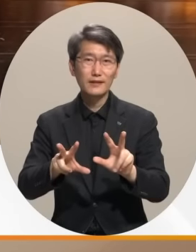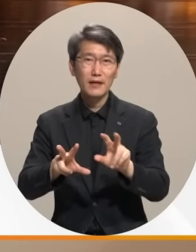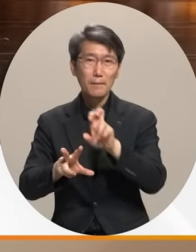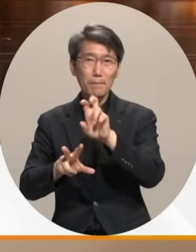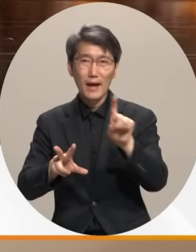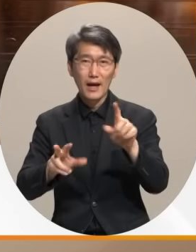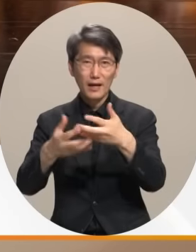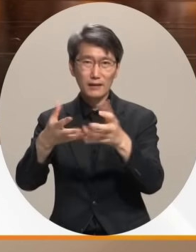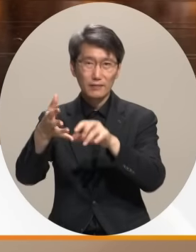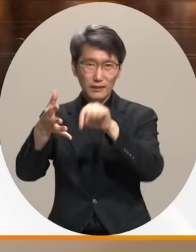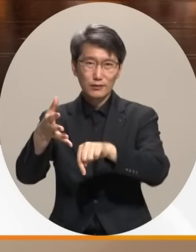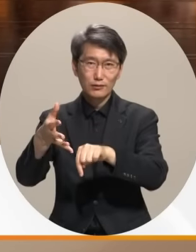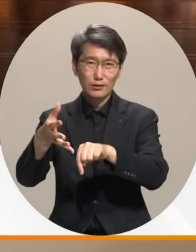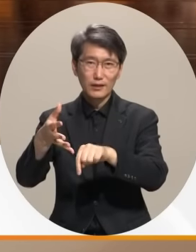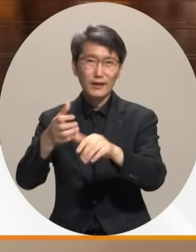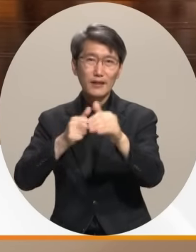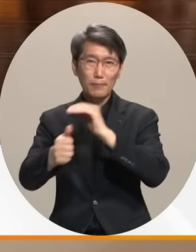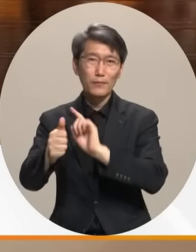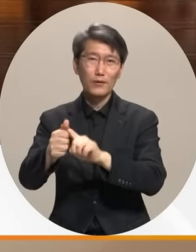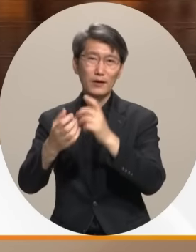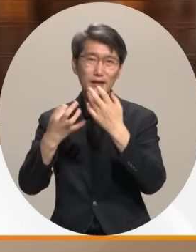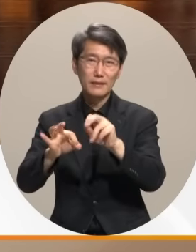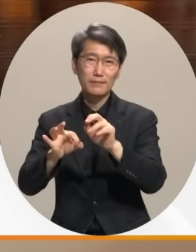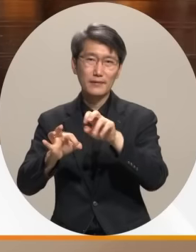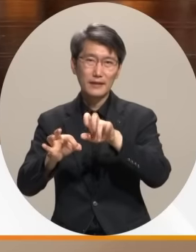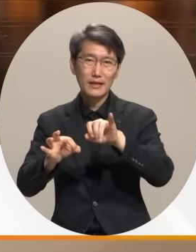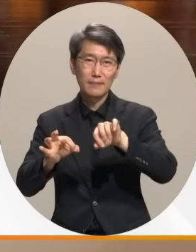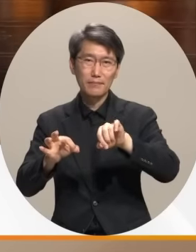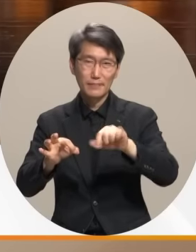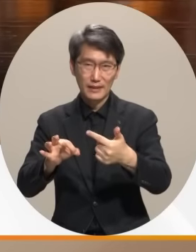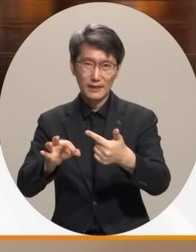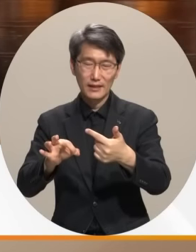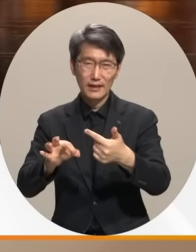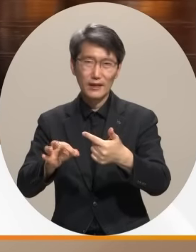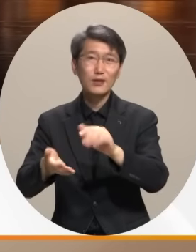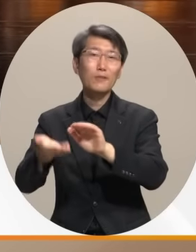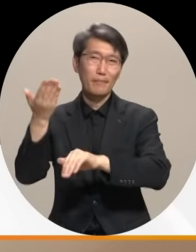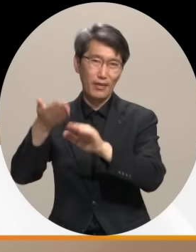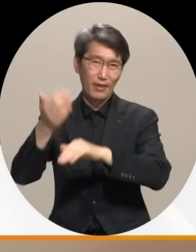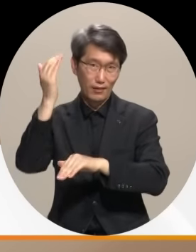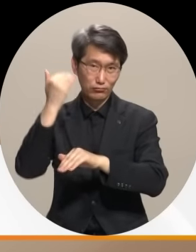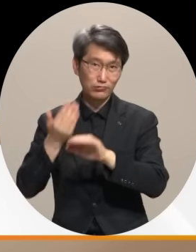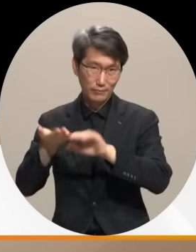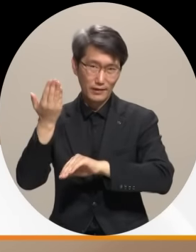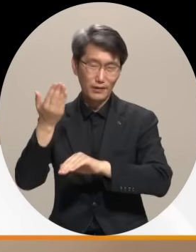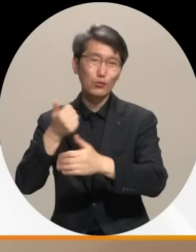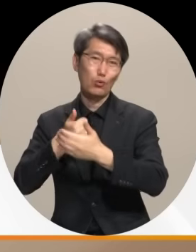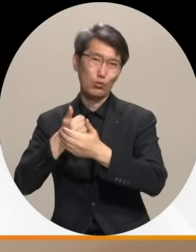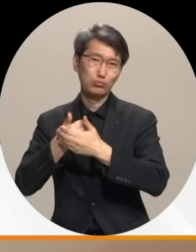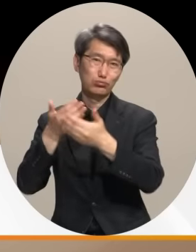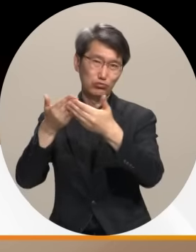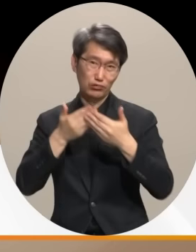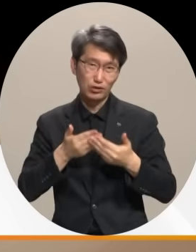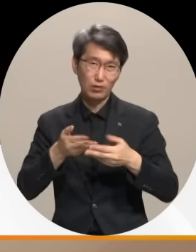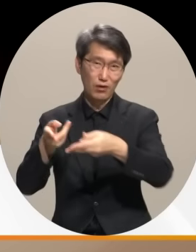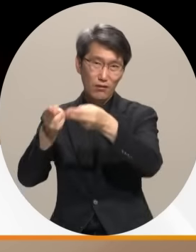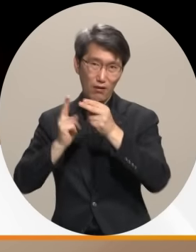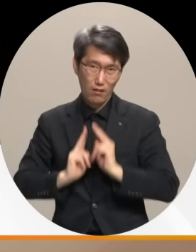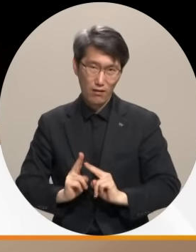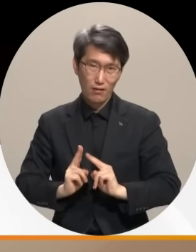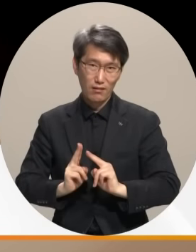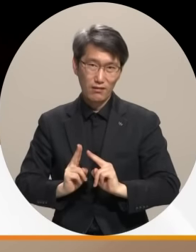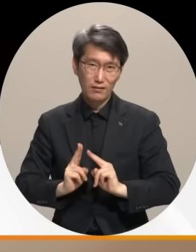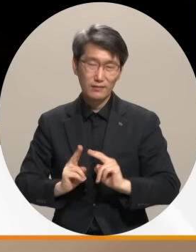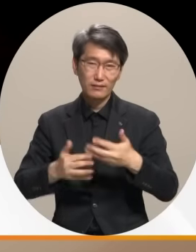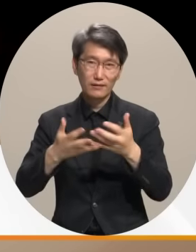마린스키 수석 무수로 계시는 김기민 발레리노 선배님께서 정말 많은 도움을 주셨기 때문에 마린스키